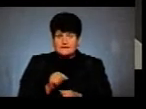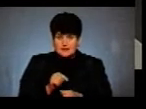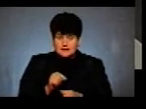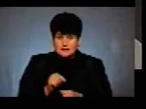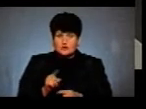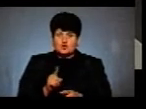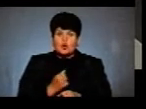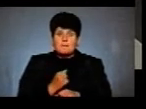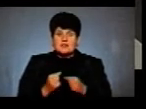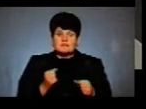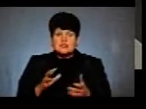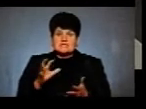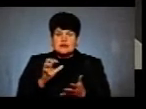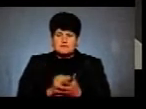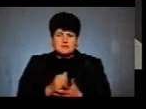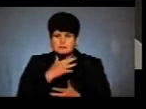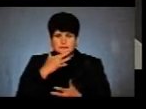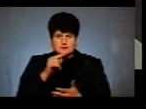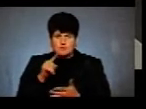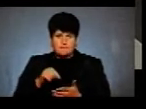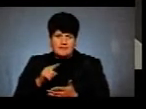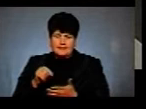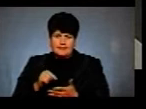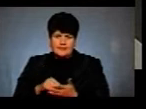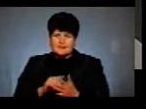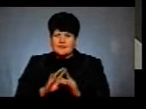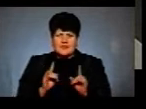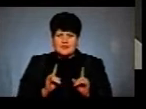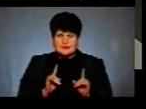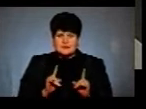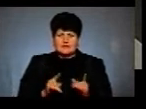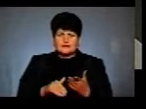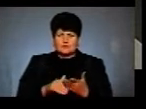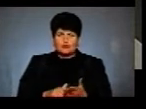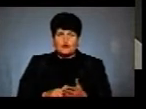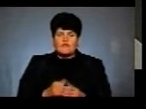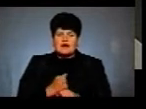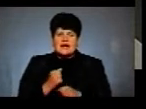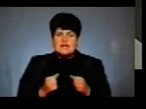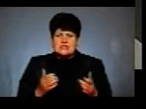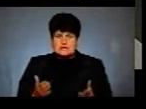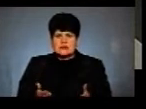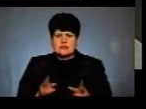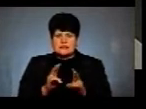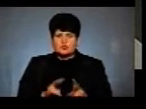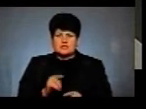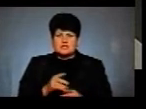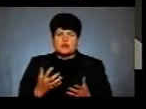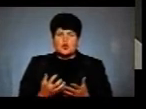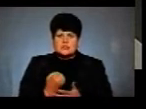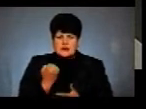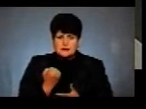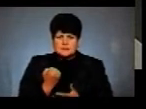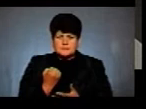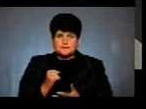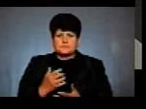щодо працевлаштування займається цілою низкою питань, і не тільки там безпосереднє сприяння в кар'єрі, але, звісно, і аналізує їх досягнення